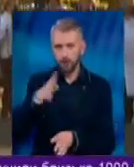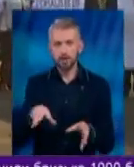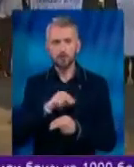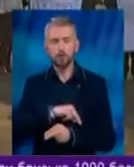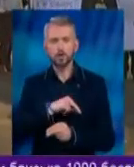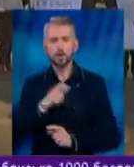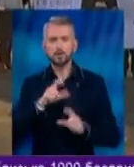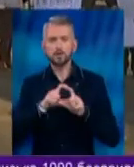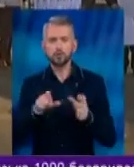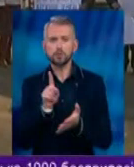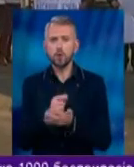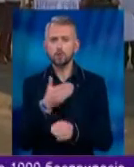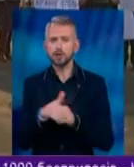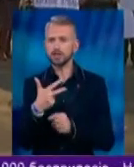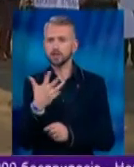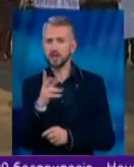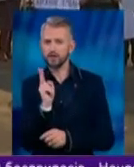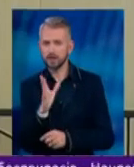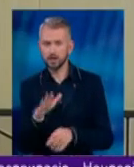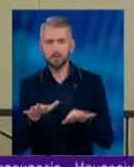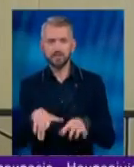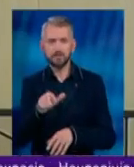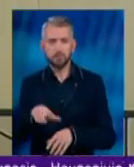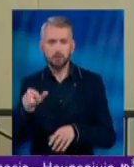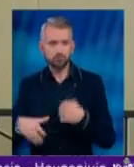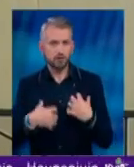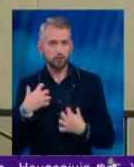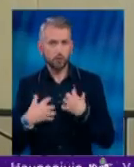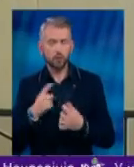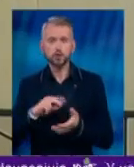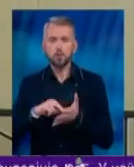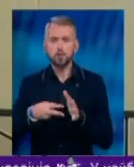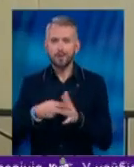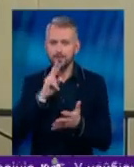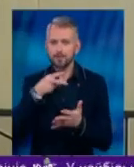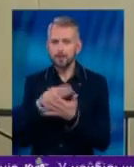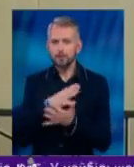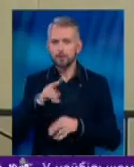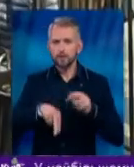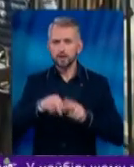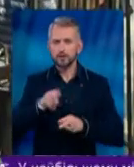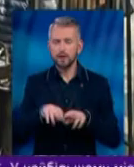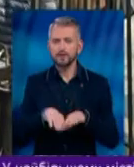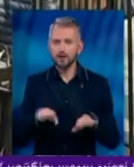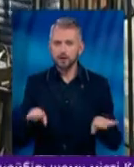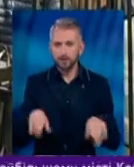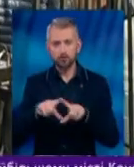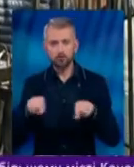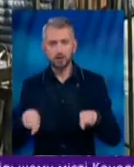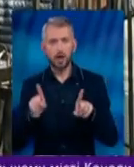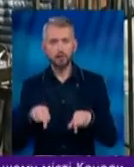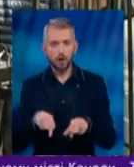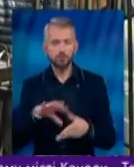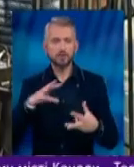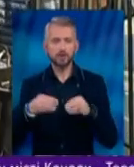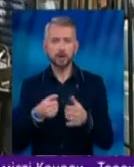інституту мають виділити 35 квартир. Місцеві мешканці занепокоєні, що план не передбачає зведення дитячих садків і шкіл, а також